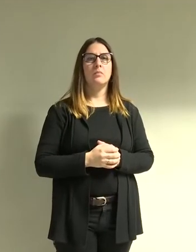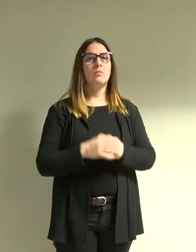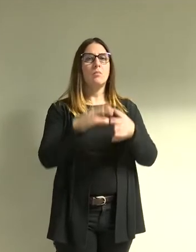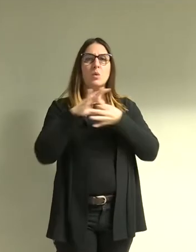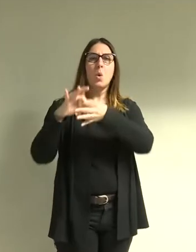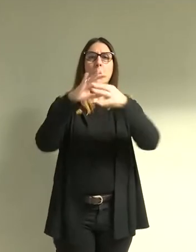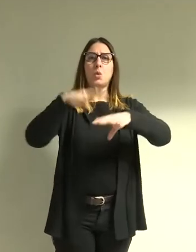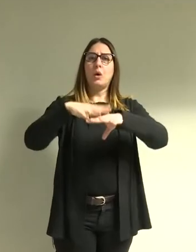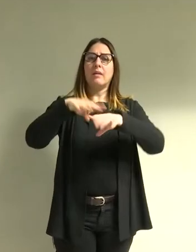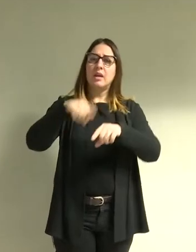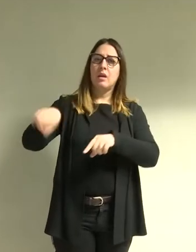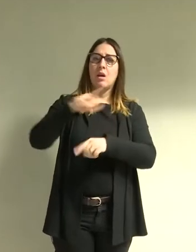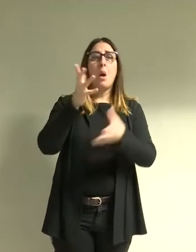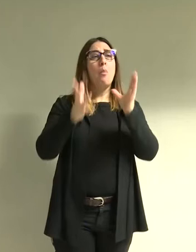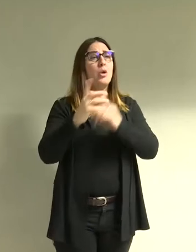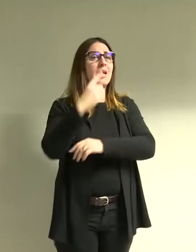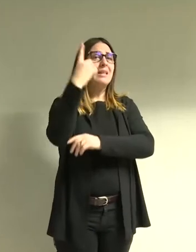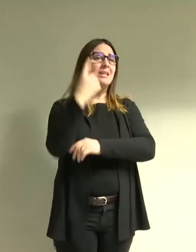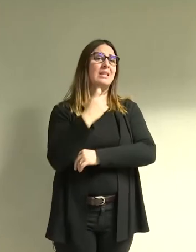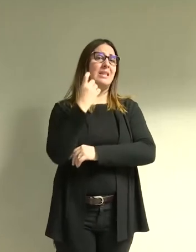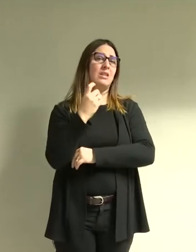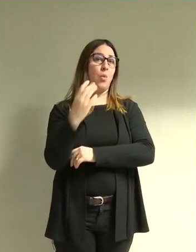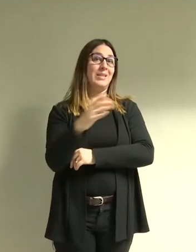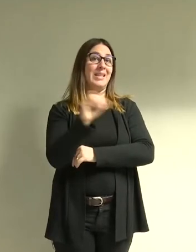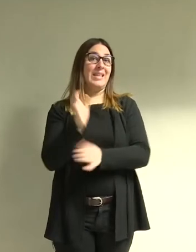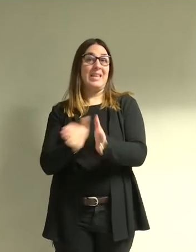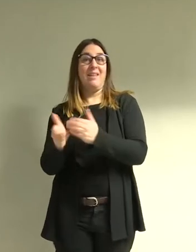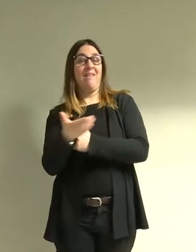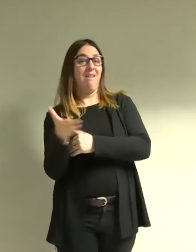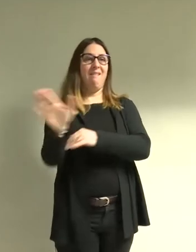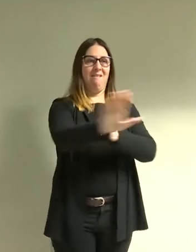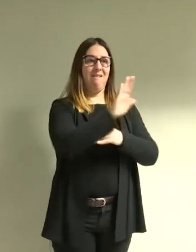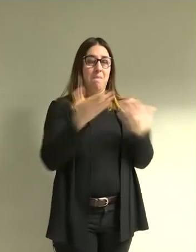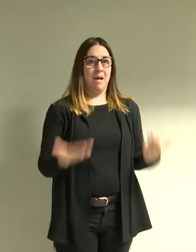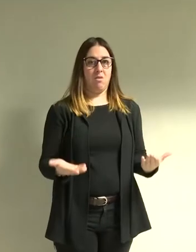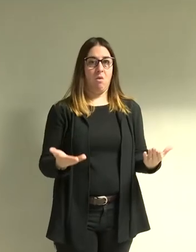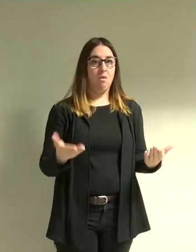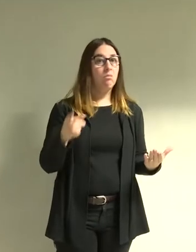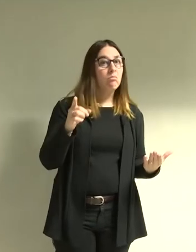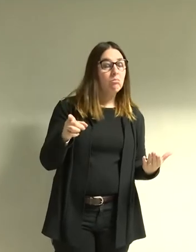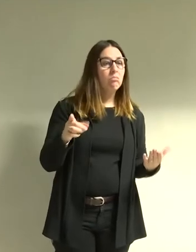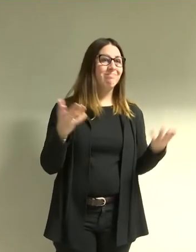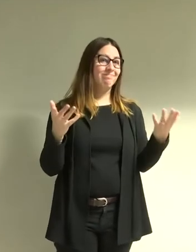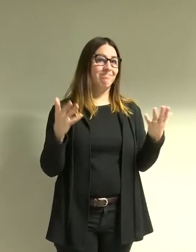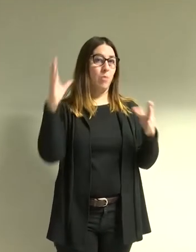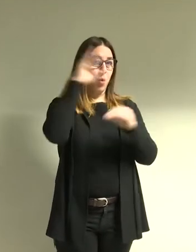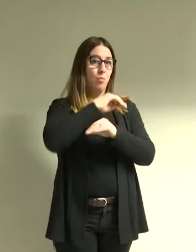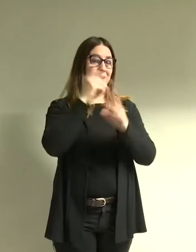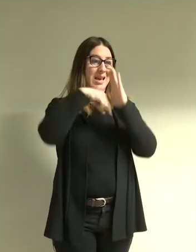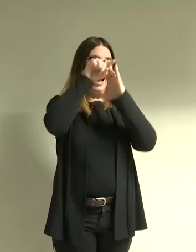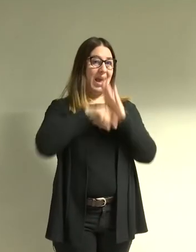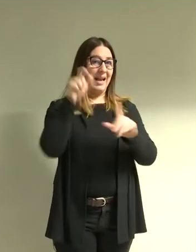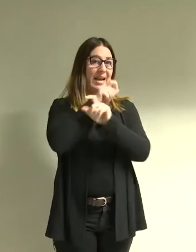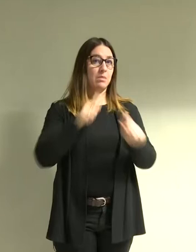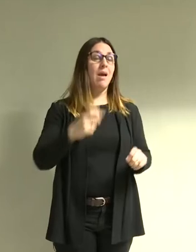quartier aurait pu poser une question via les cci à ce conseil ils n'ont juste pas respecter les règles que les